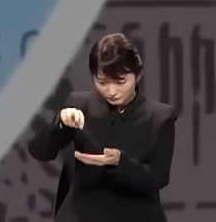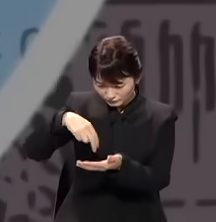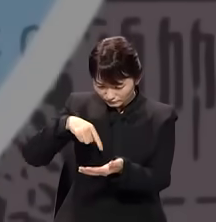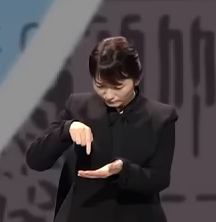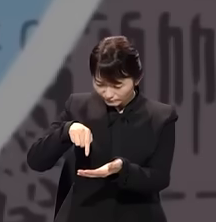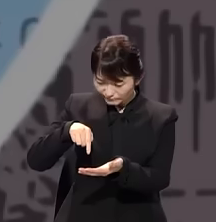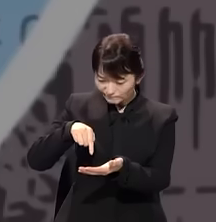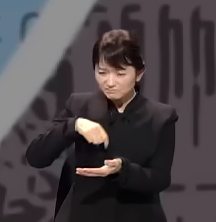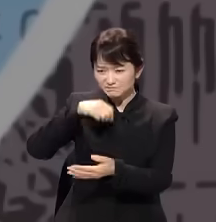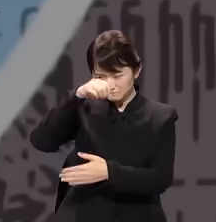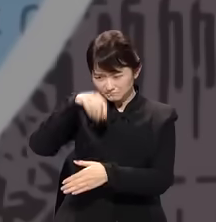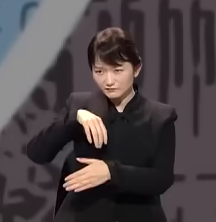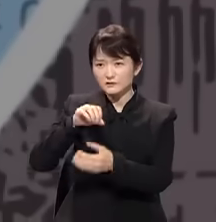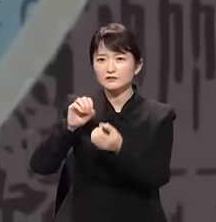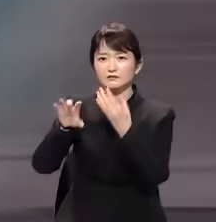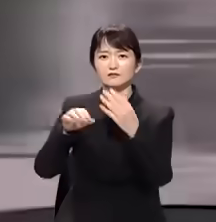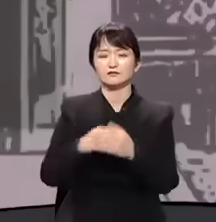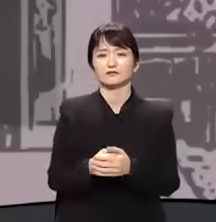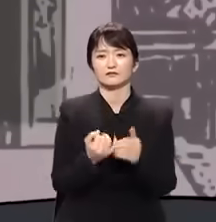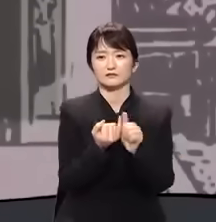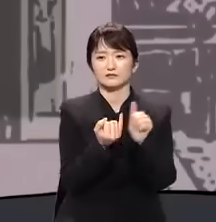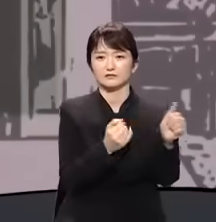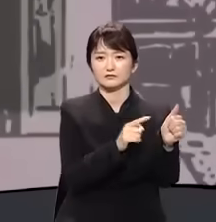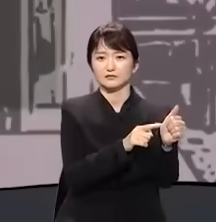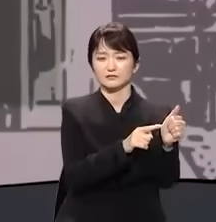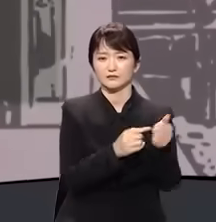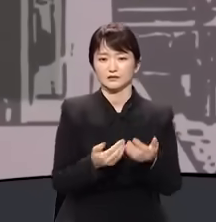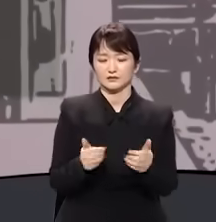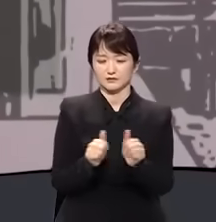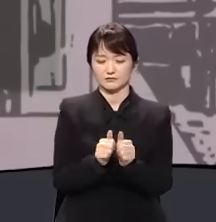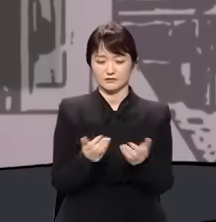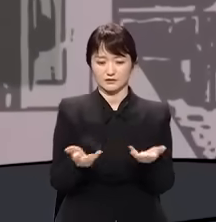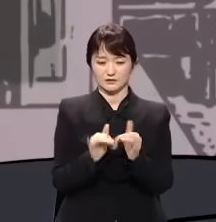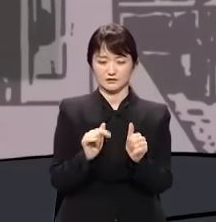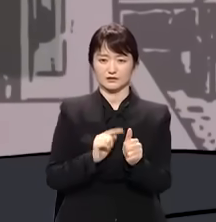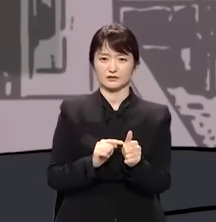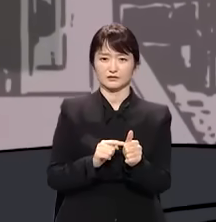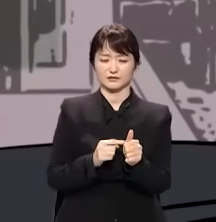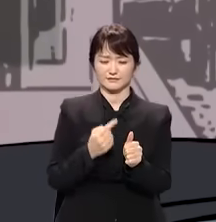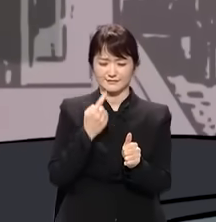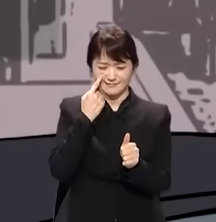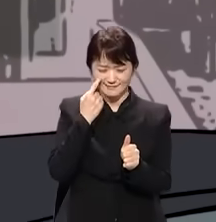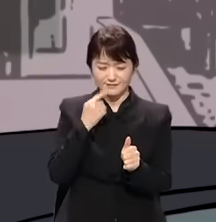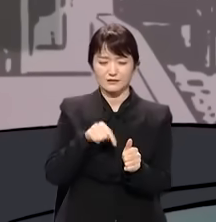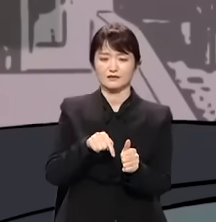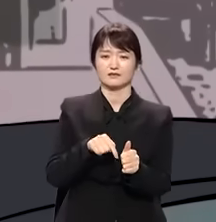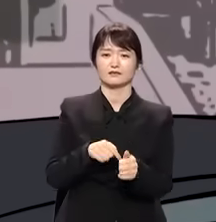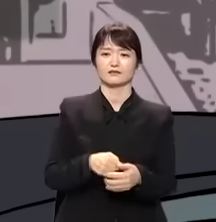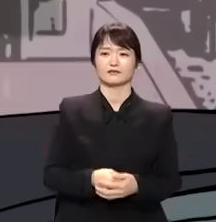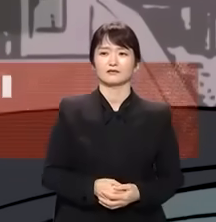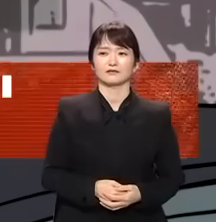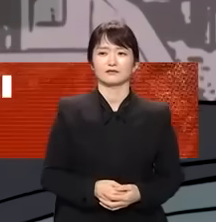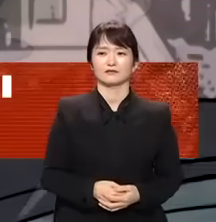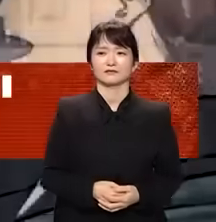대수롭게 대답을 했는데 남편이 남자 직원이 매우 매우매우 거슬리기 시작합니다